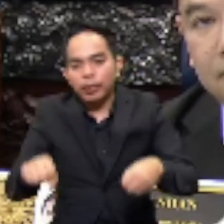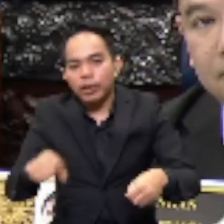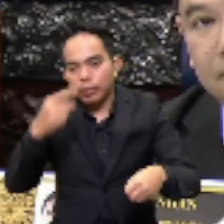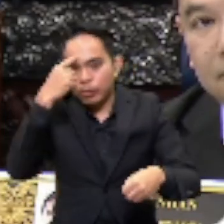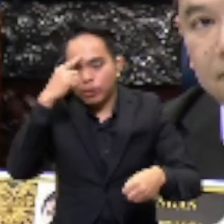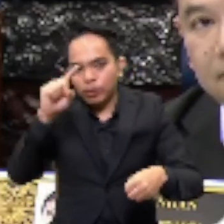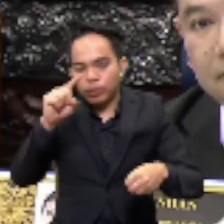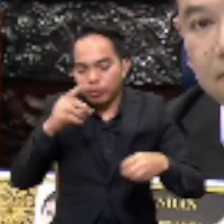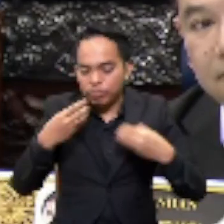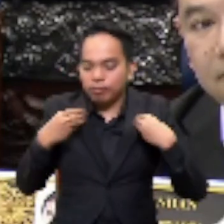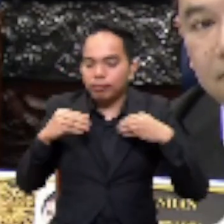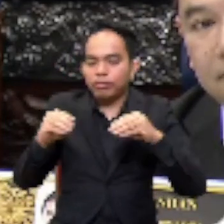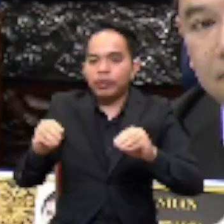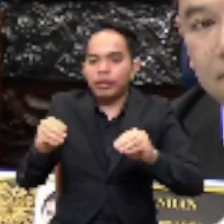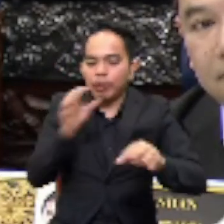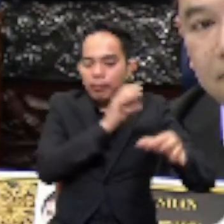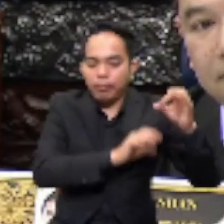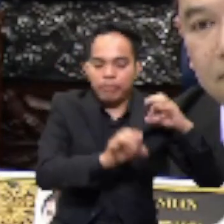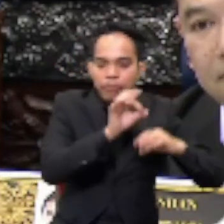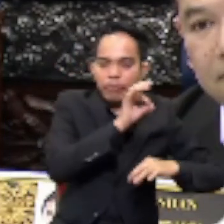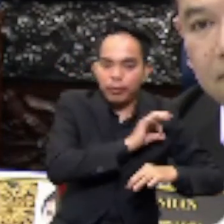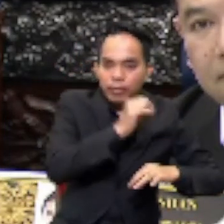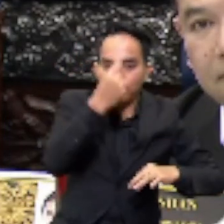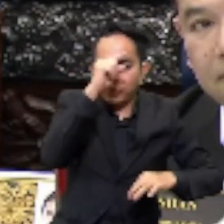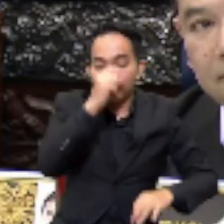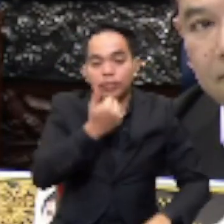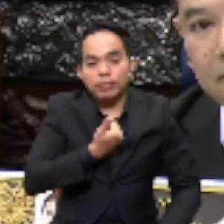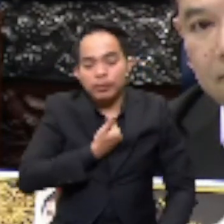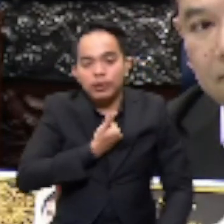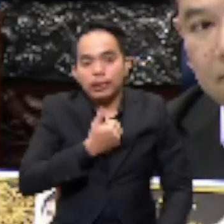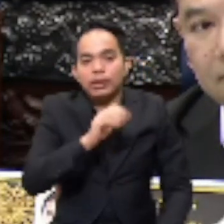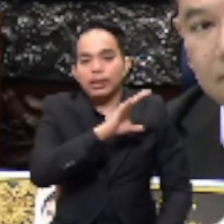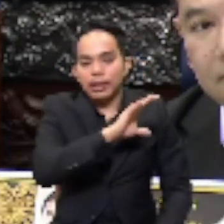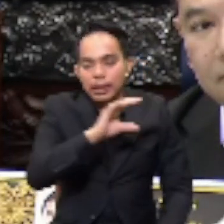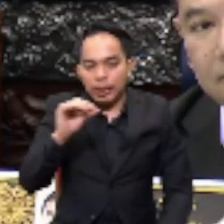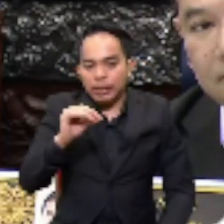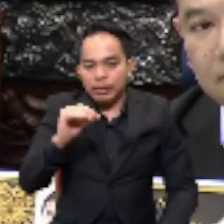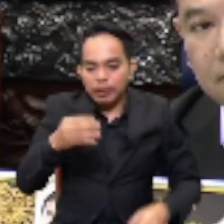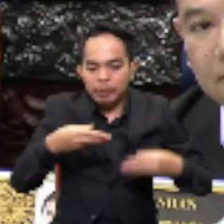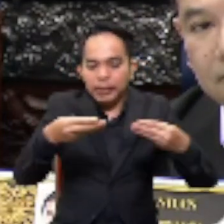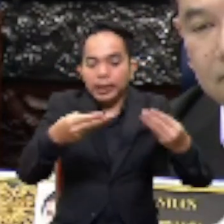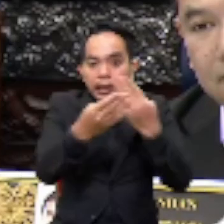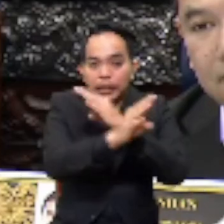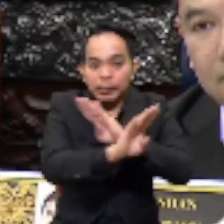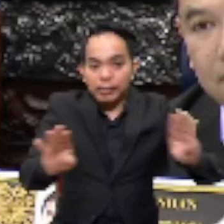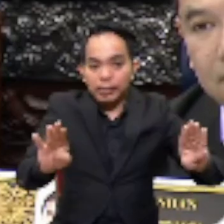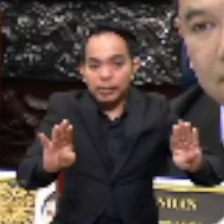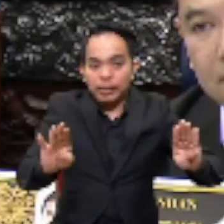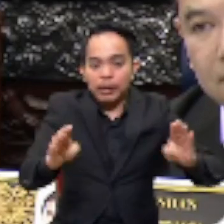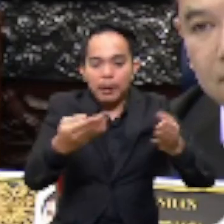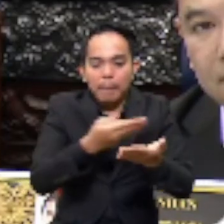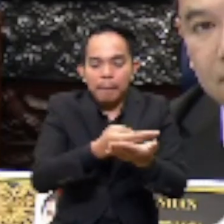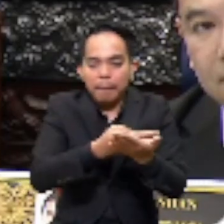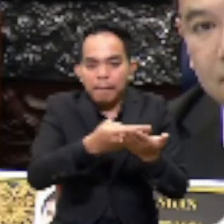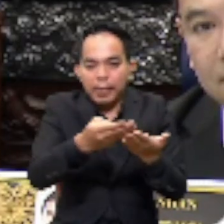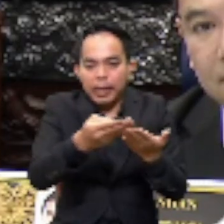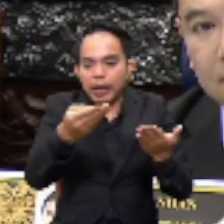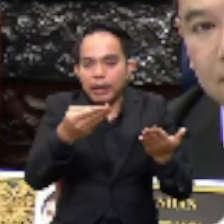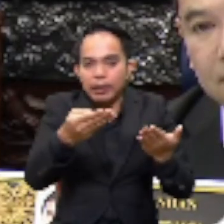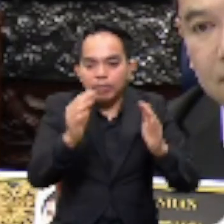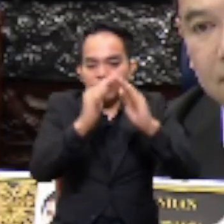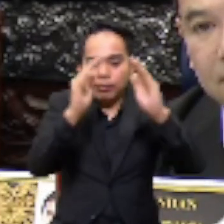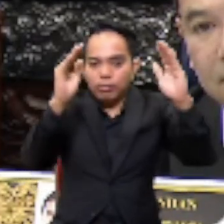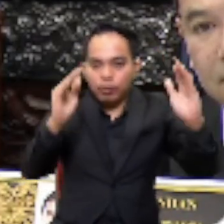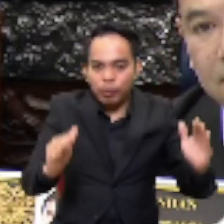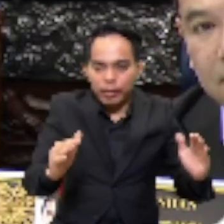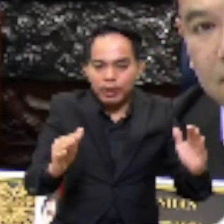melepaskan hak milik mendapatkan ke Unan untuk diri beliau dan dia di mempunyai kebebasan untuk beli haranah impian